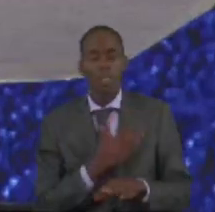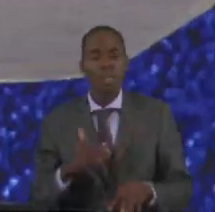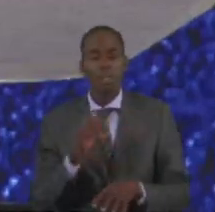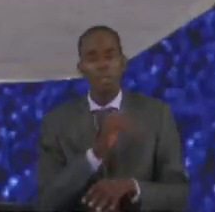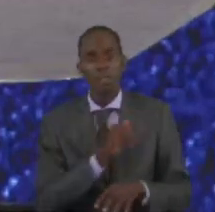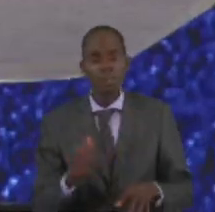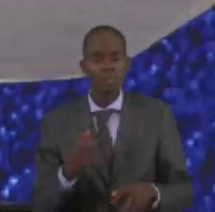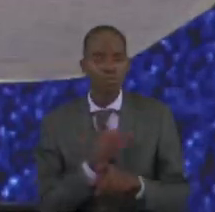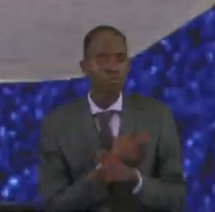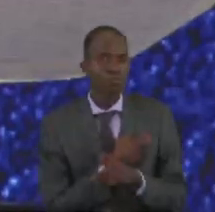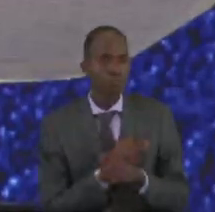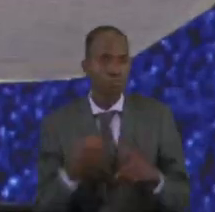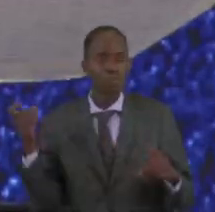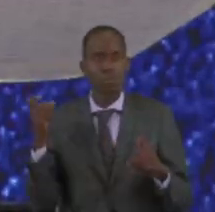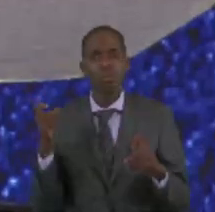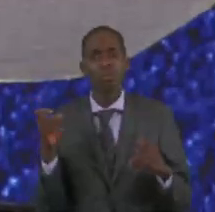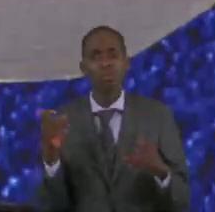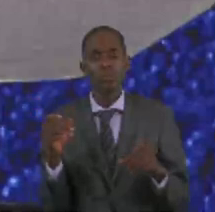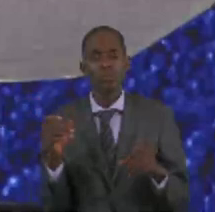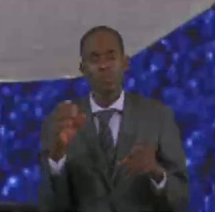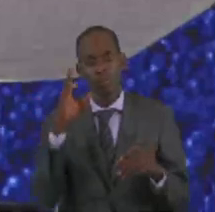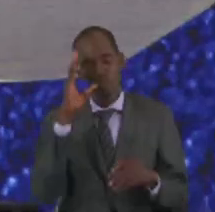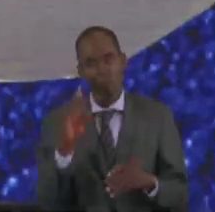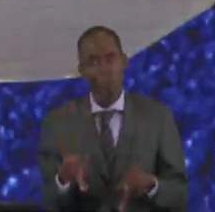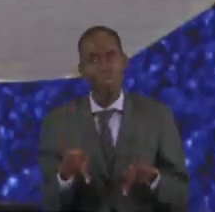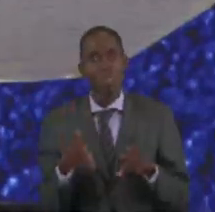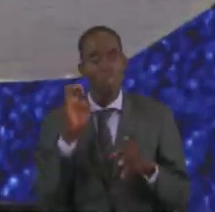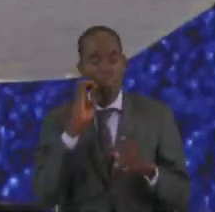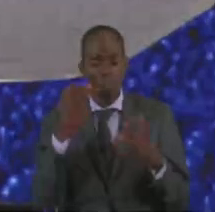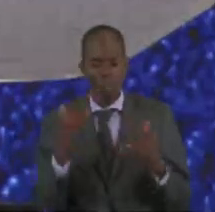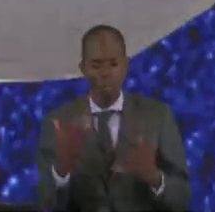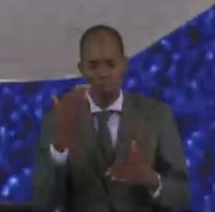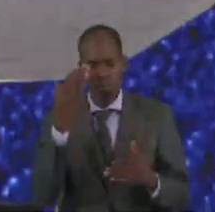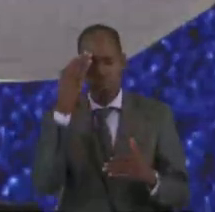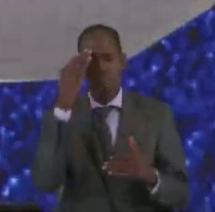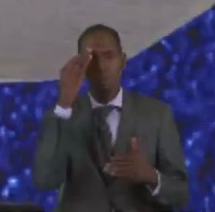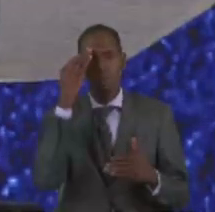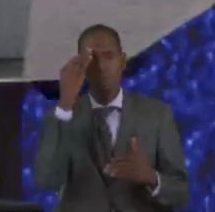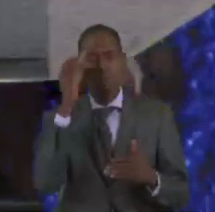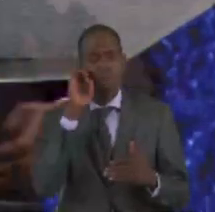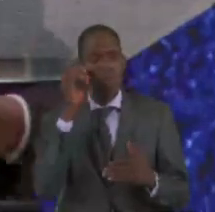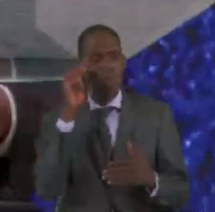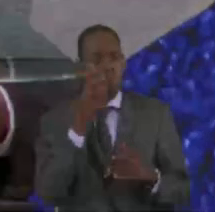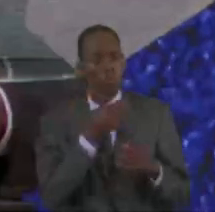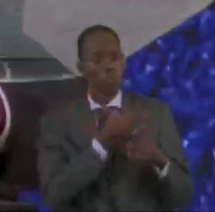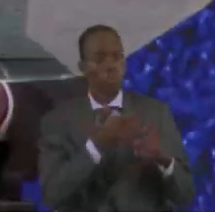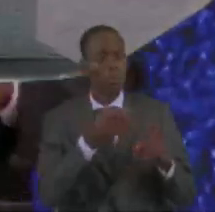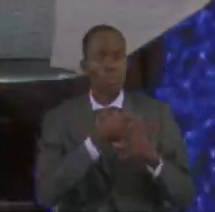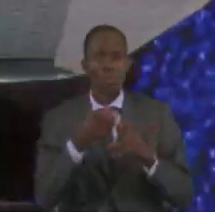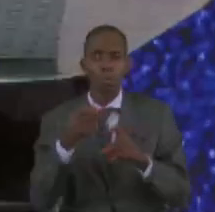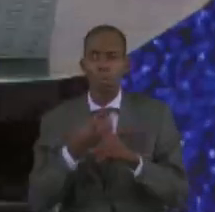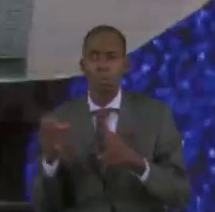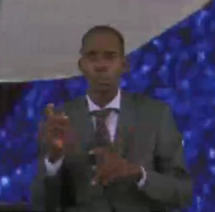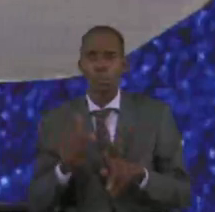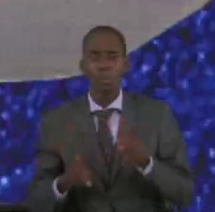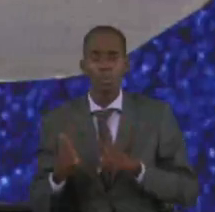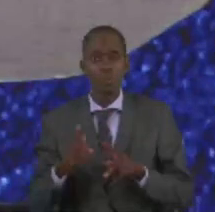un blasphémateur, un persécuteur, un homme violent, maintenant il a reconnu qu'il faisait mal aux